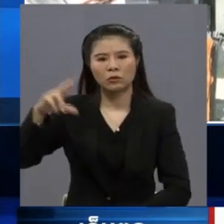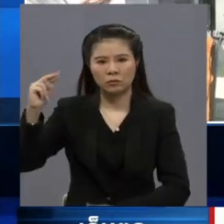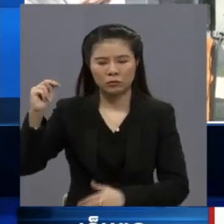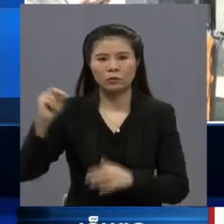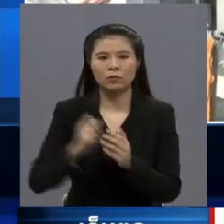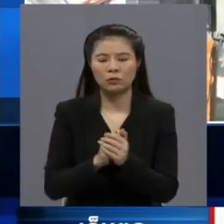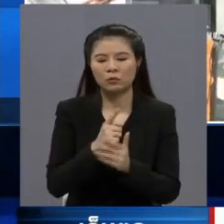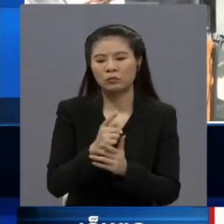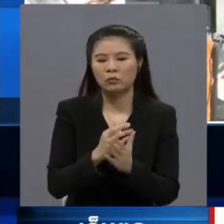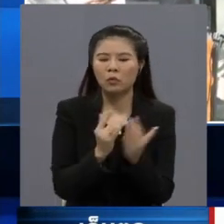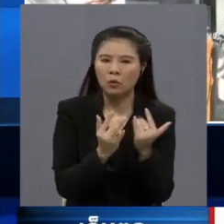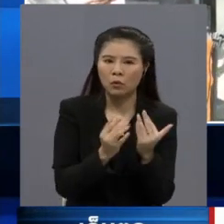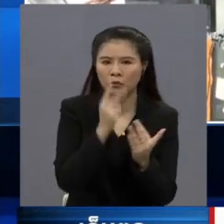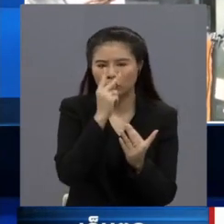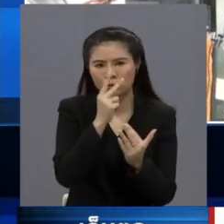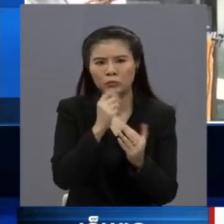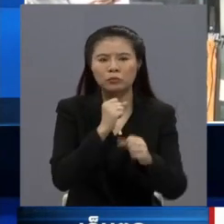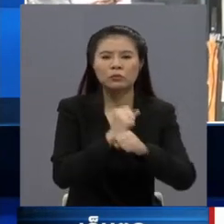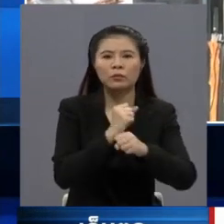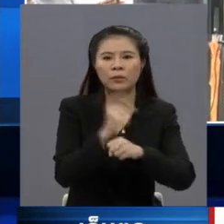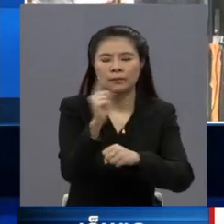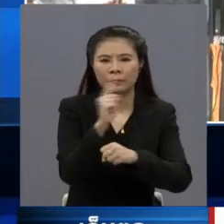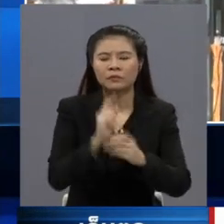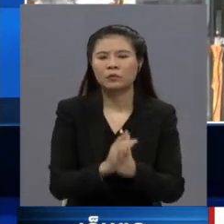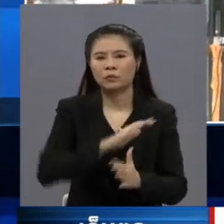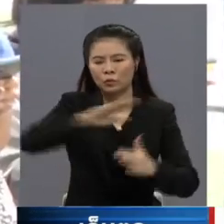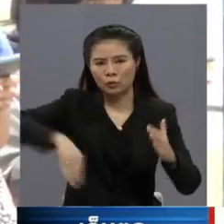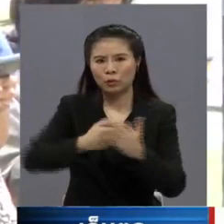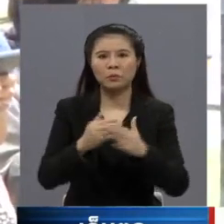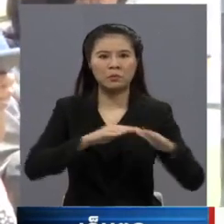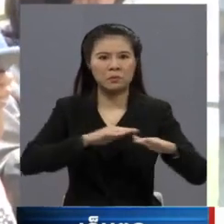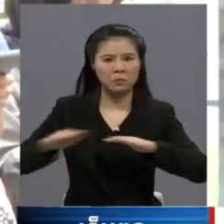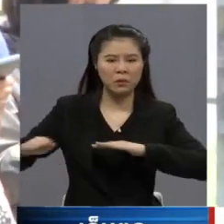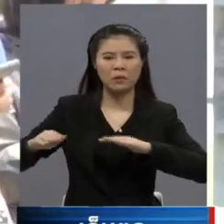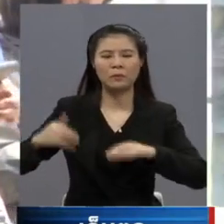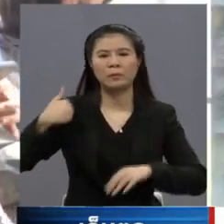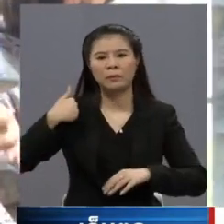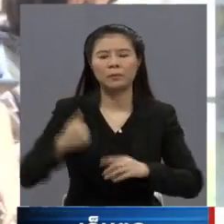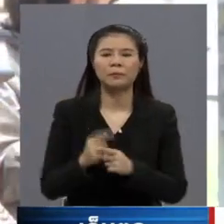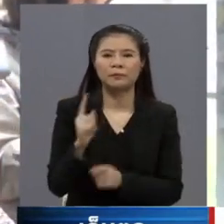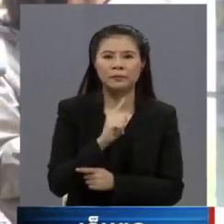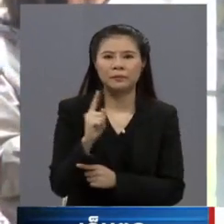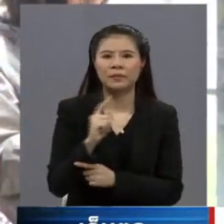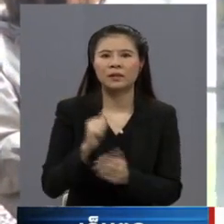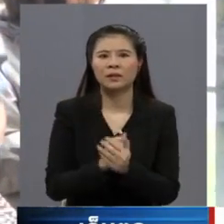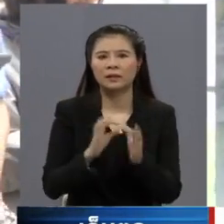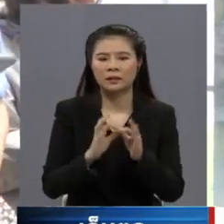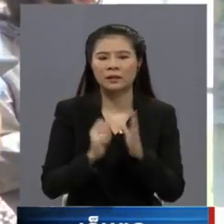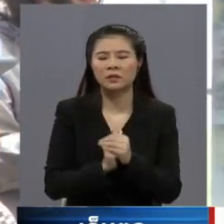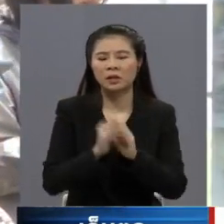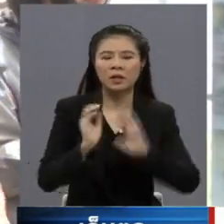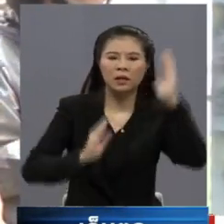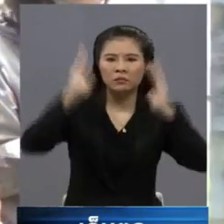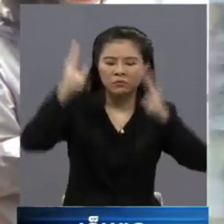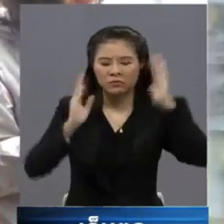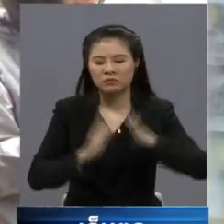หรือไม่คุณชัยธวัฒน์บ้าแบบ ก็ถามเหมือนกันนะครับว่าเอ๊ะเตรียมพร้อมหรือเปล่าเตรียมหมายถึงว่าเตรียมฉากทัศน์ไว้กี่แบบอ่ะในวันโหวตเลือกนายกถ้